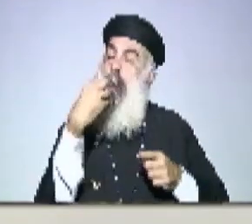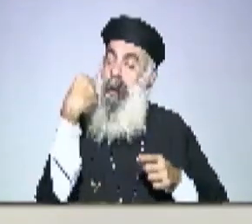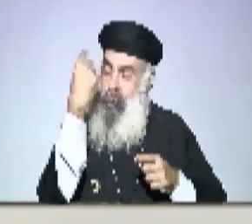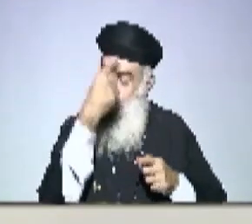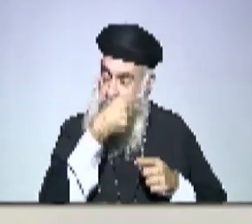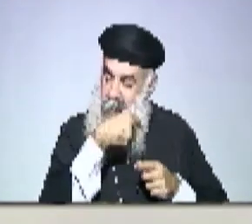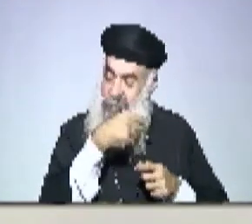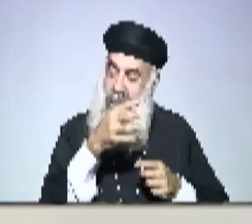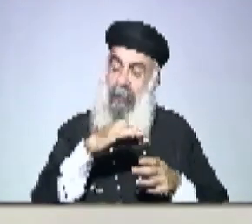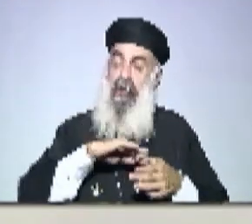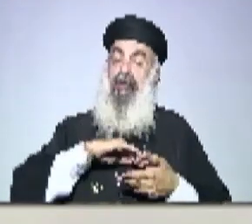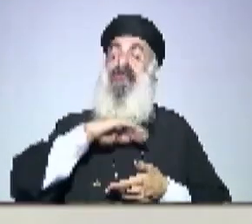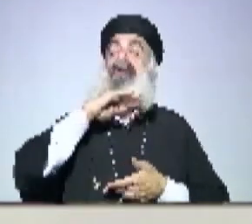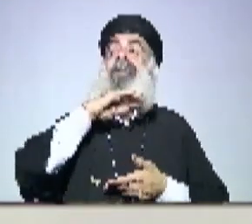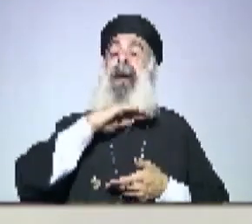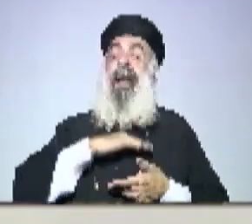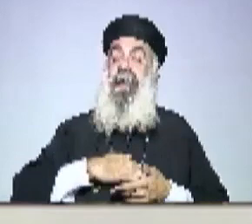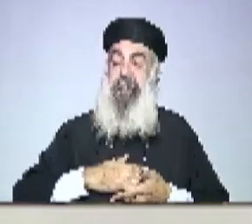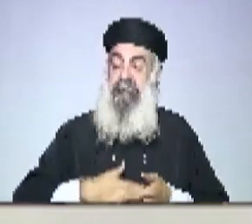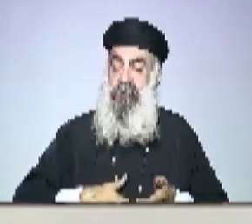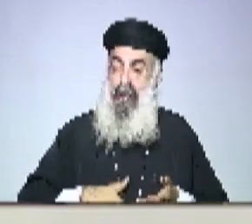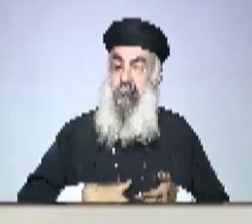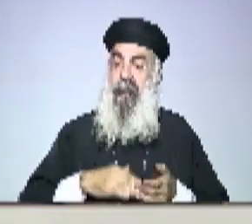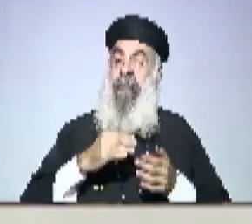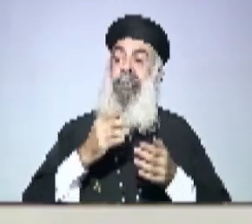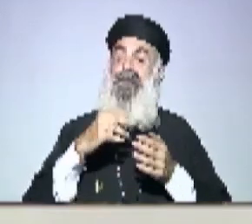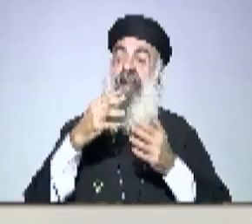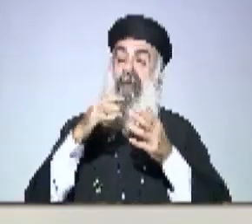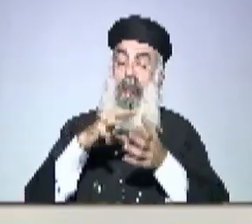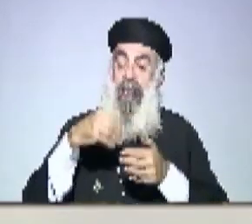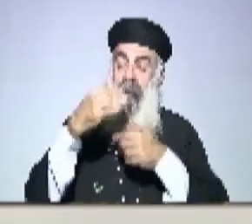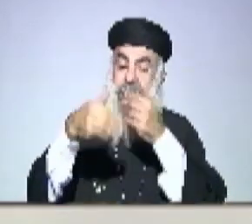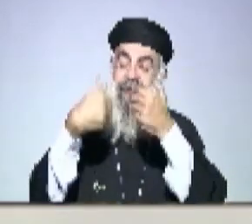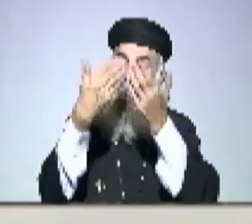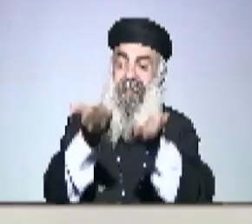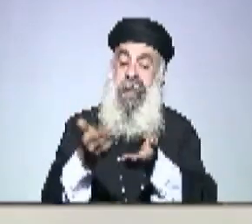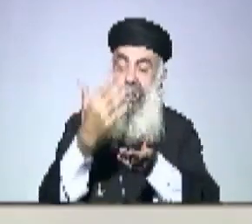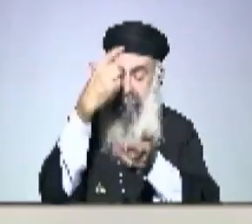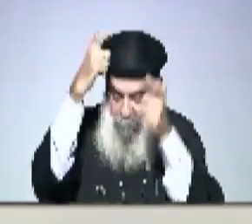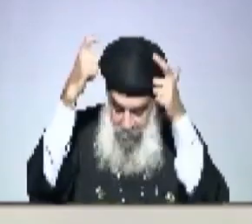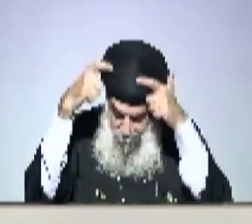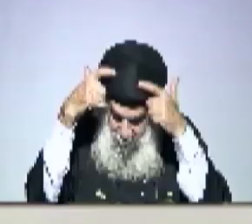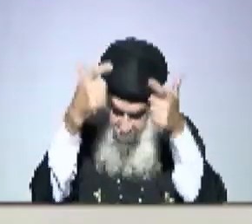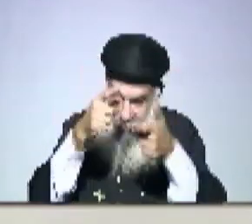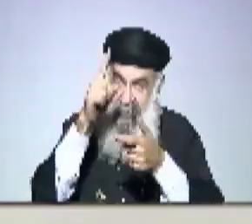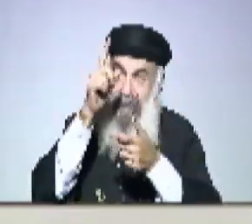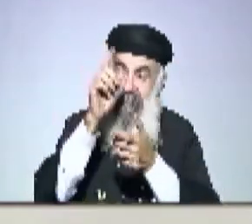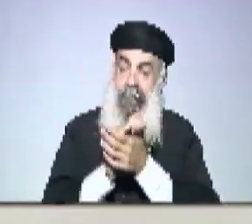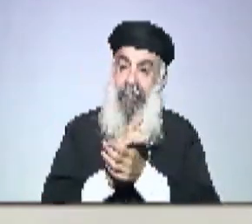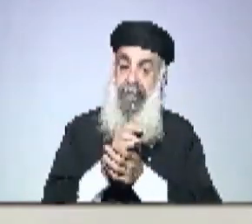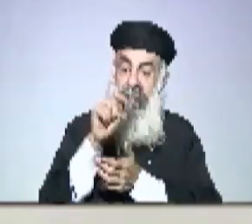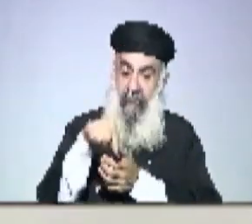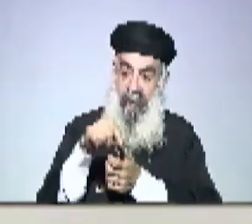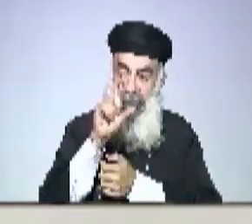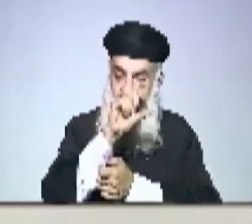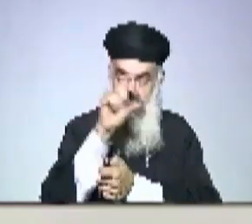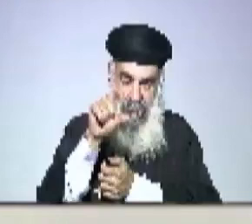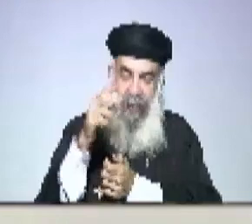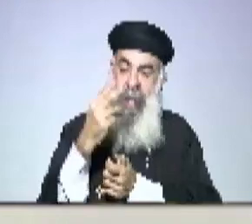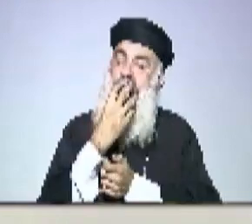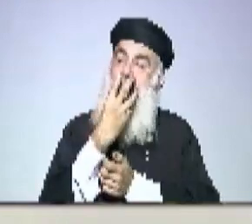يرتوي ويشبع ويثمر مجد الله لذلك مثلا احنا في شهر هاتور